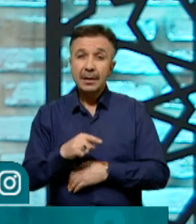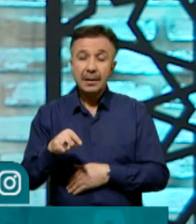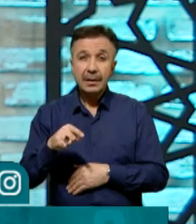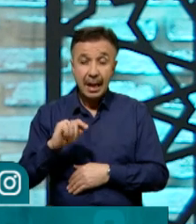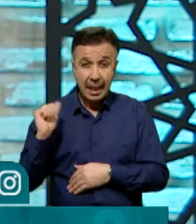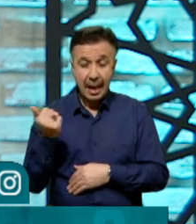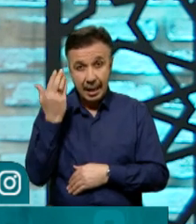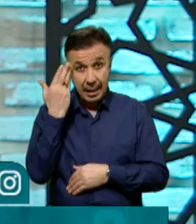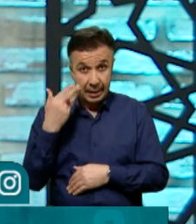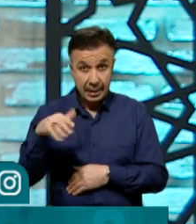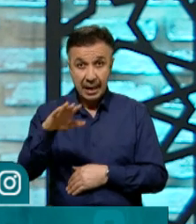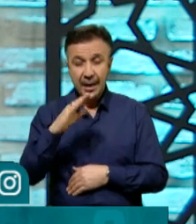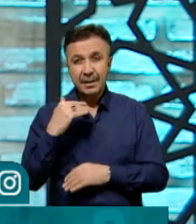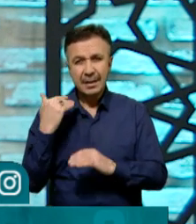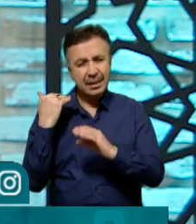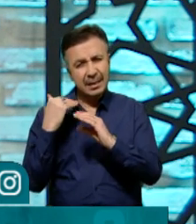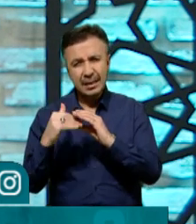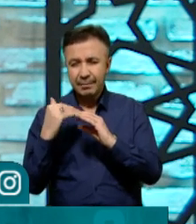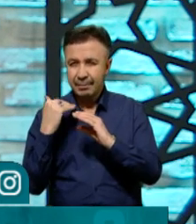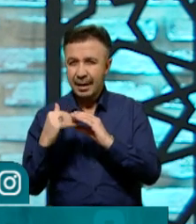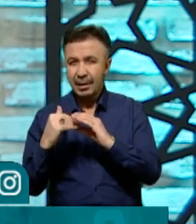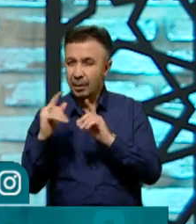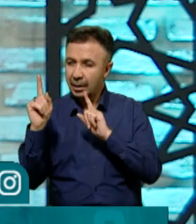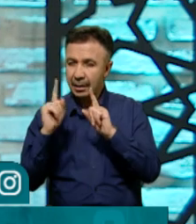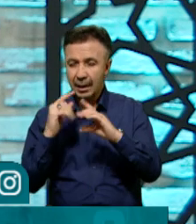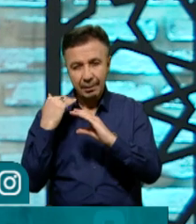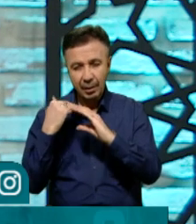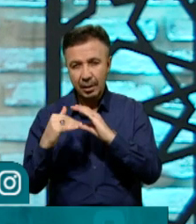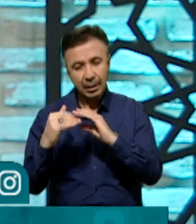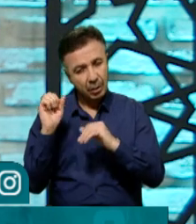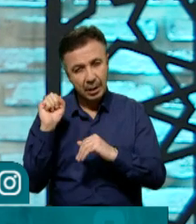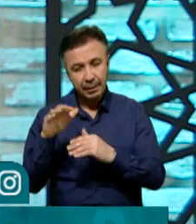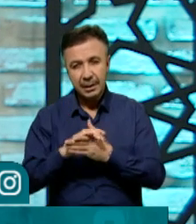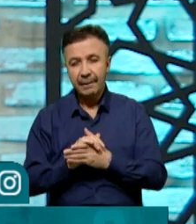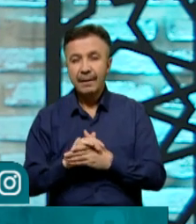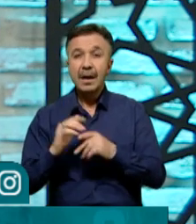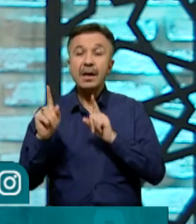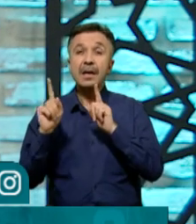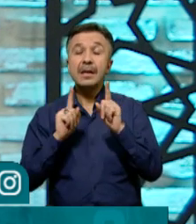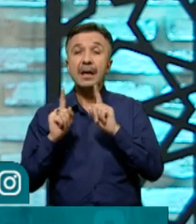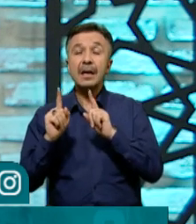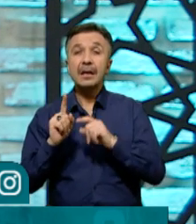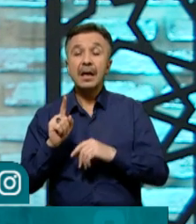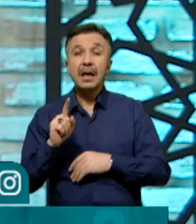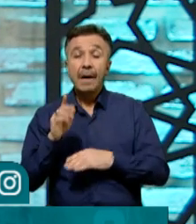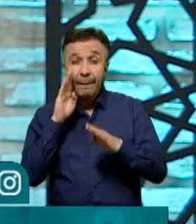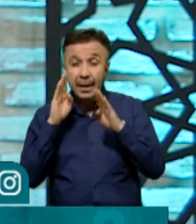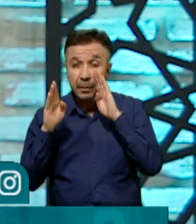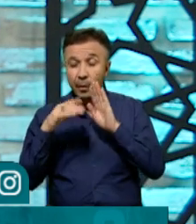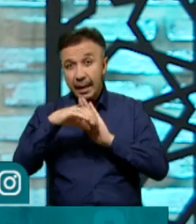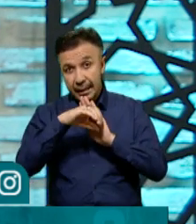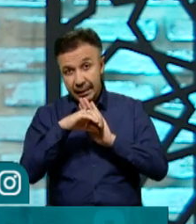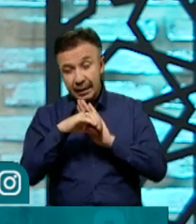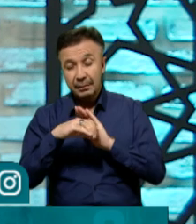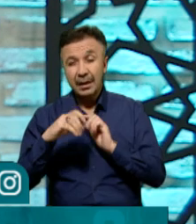izleyicilerimiz mail olarak da sorularını bizlerle paylaşabilir. Ve sosyal medya üzerinden Facebook ve Instagram kullanarak sorularını